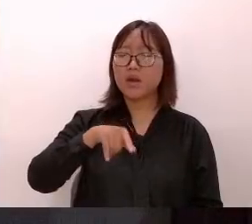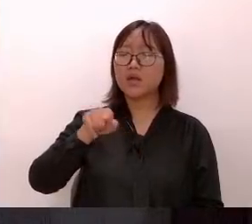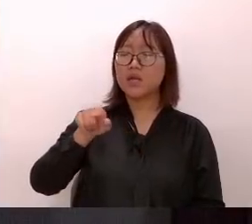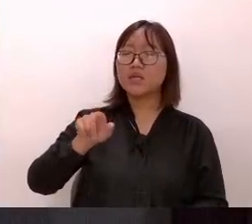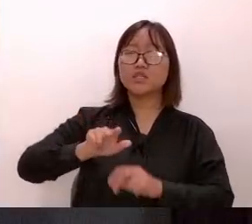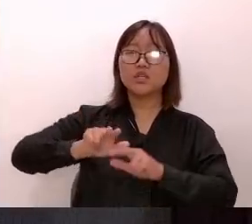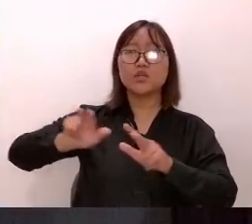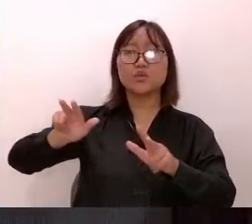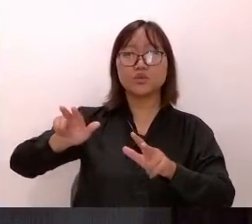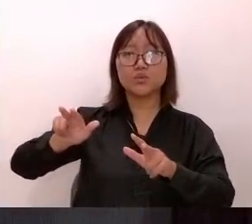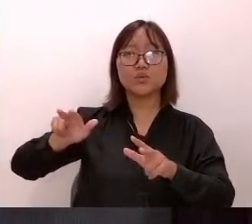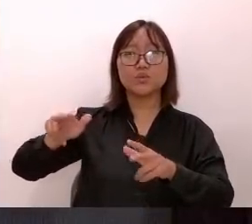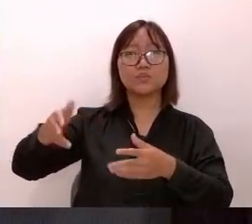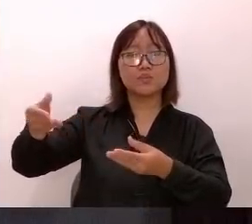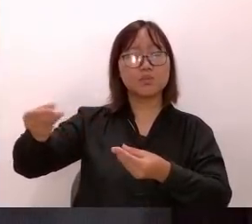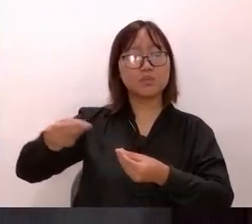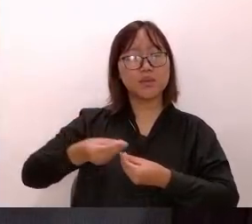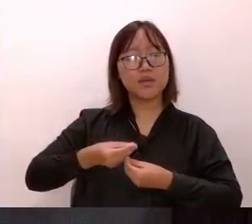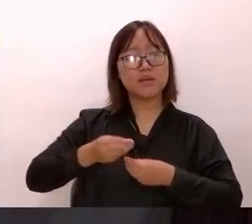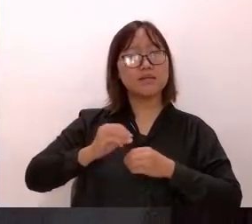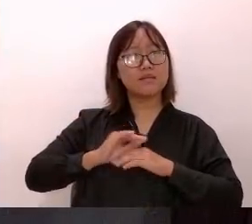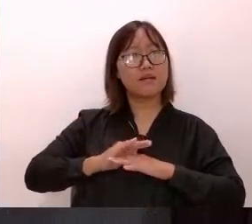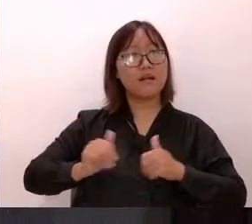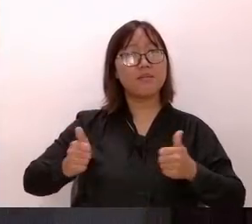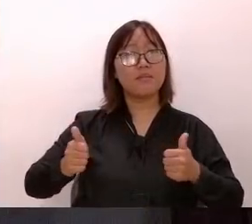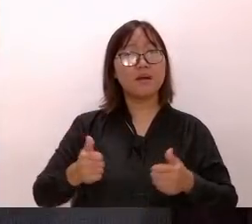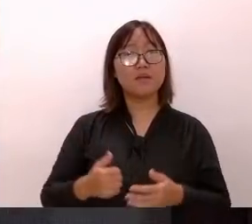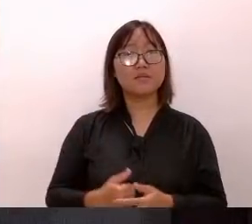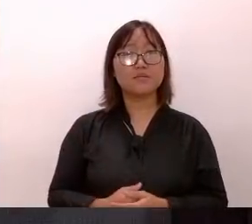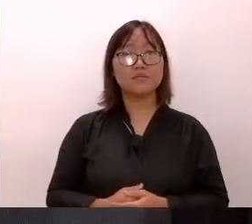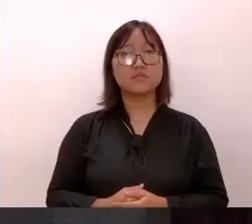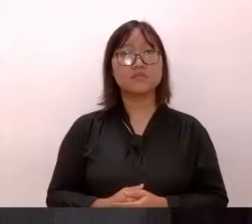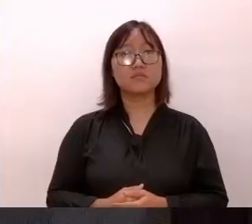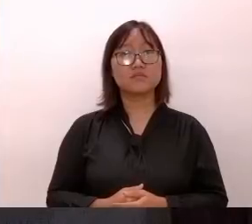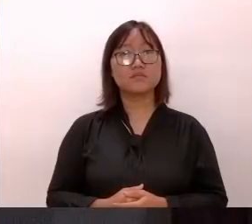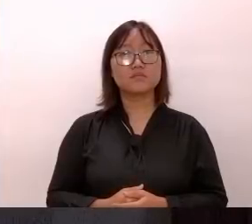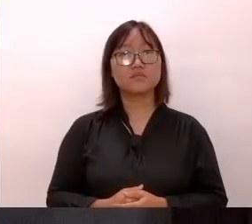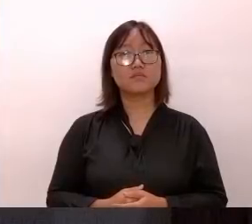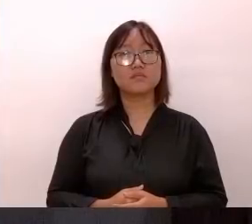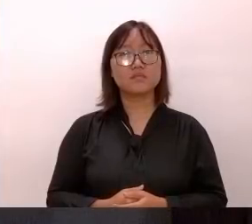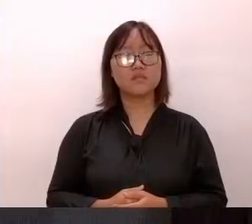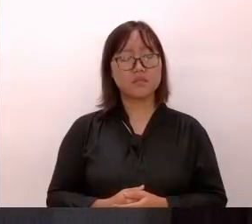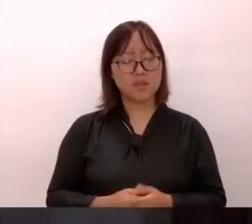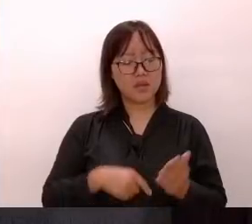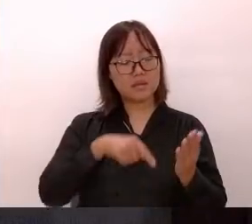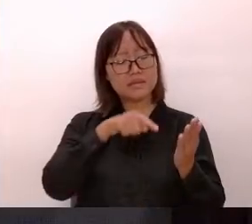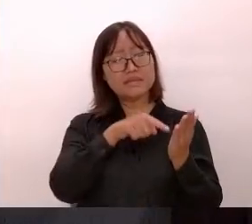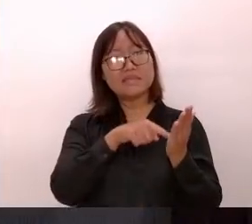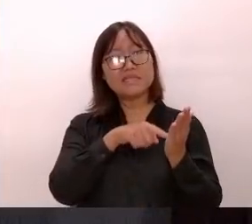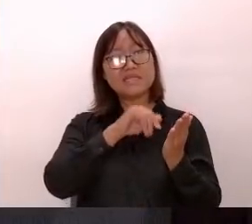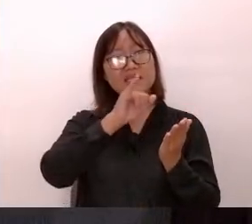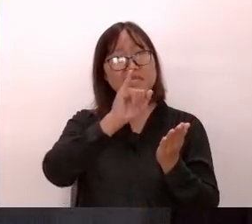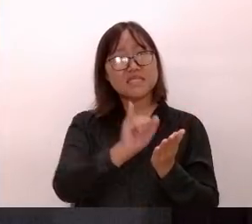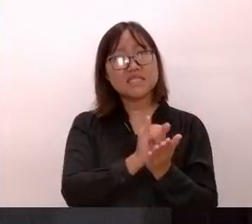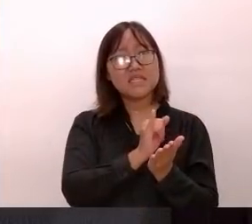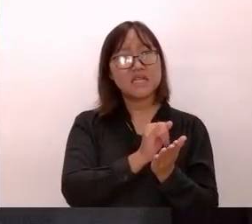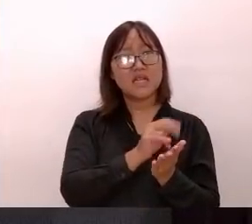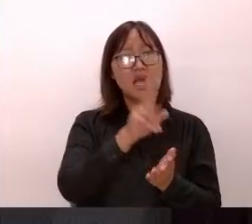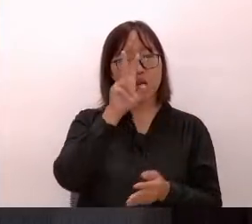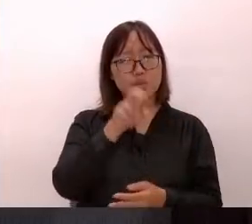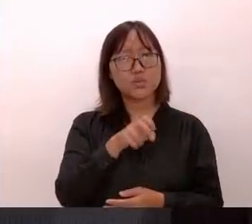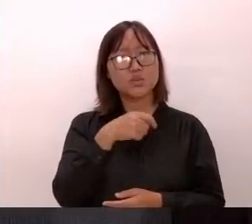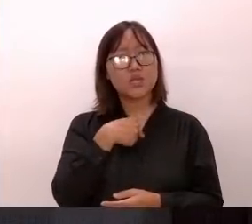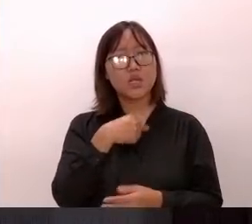ini maka kiranya kurang lengkap seharusnya Thomas disebut sebagai rasul yang